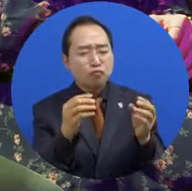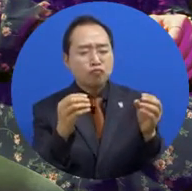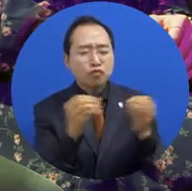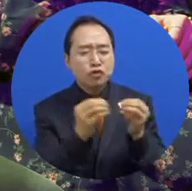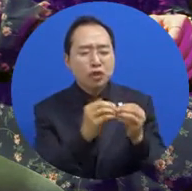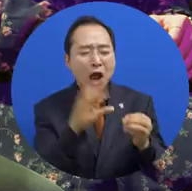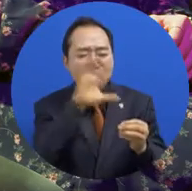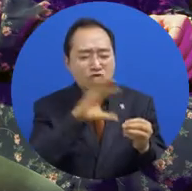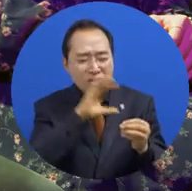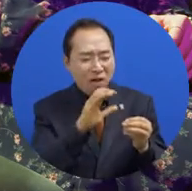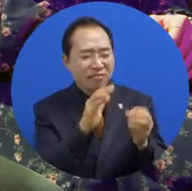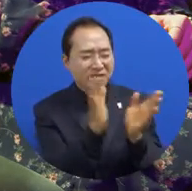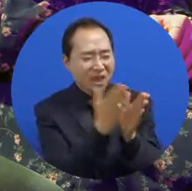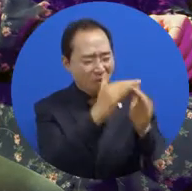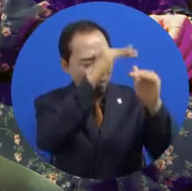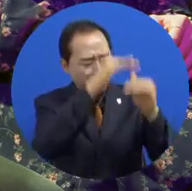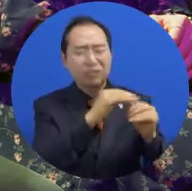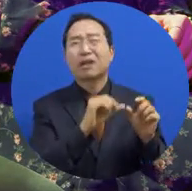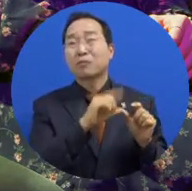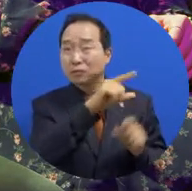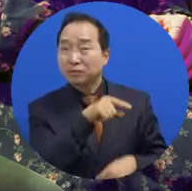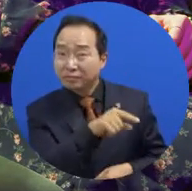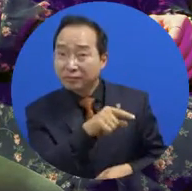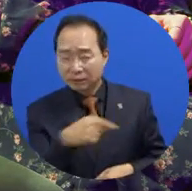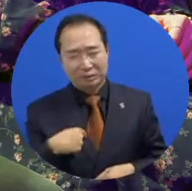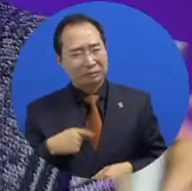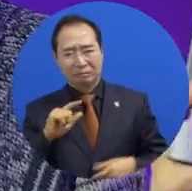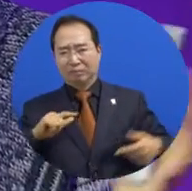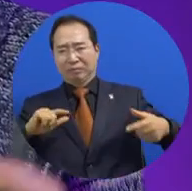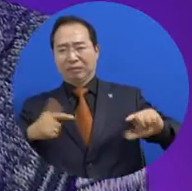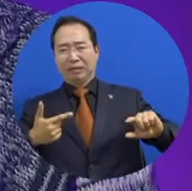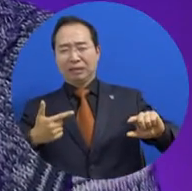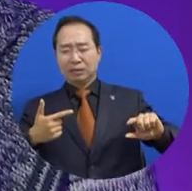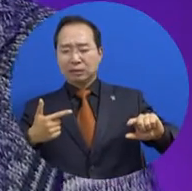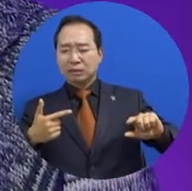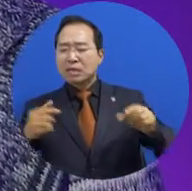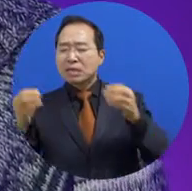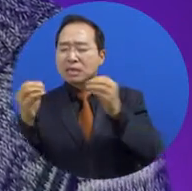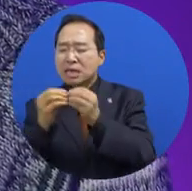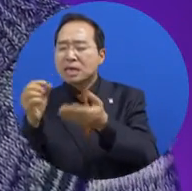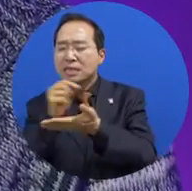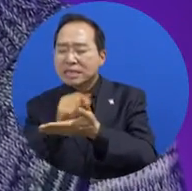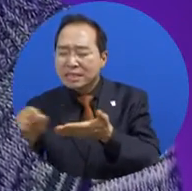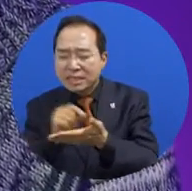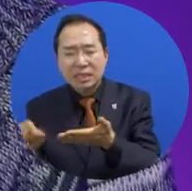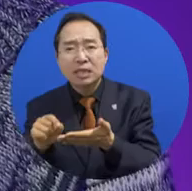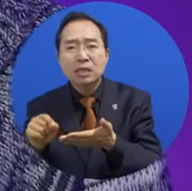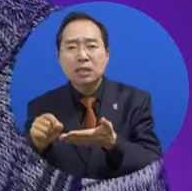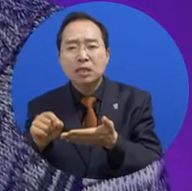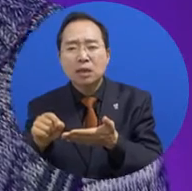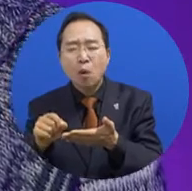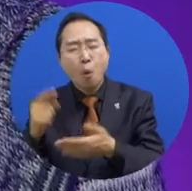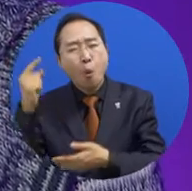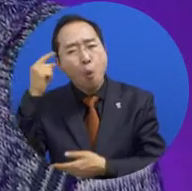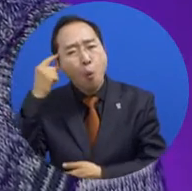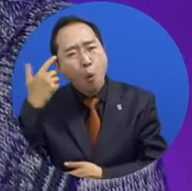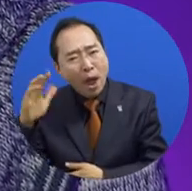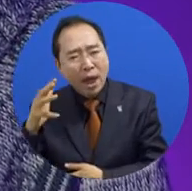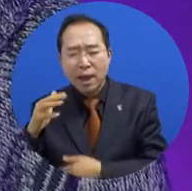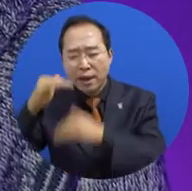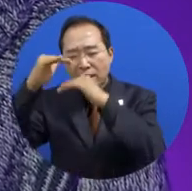이제 문장 훈련 이런 거를 주로 다루는데 저는 글쓰기의 존재론이라고 하는